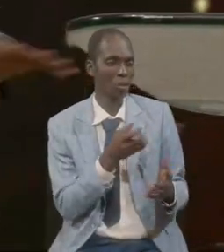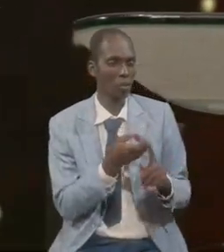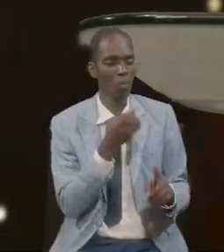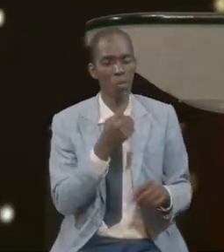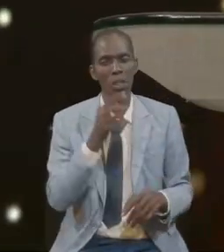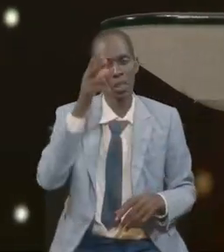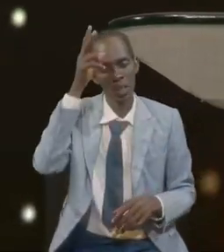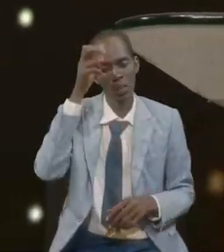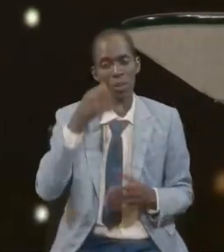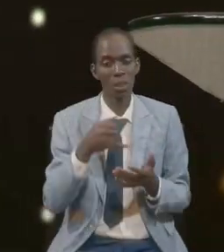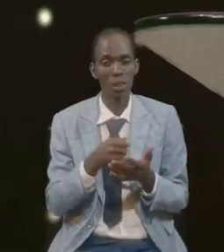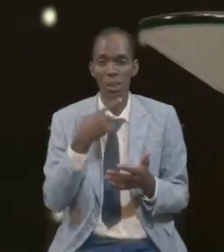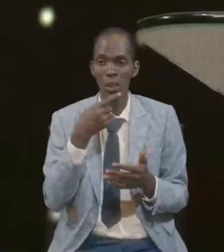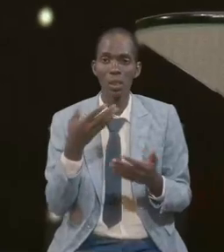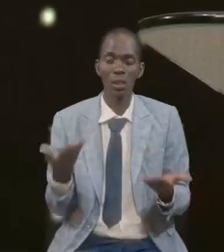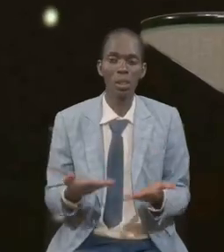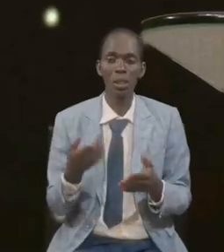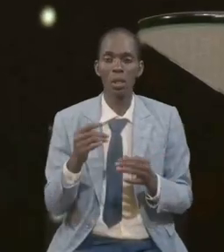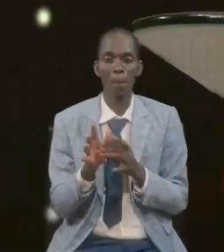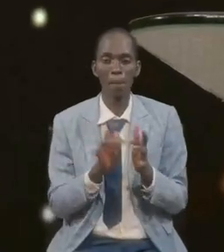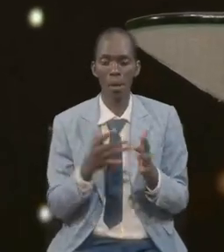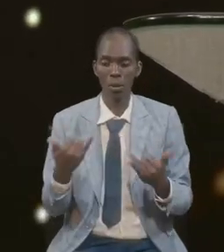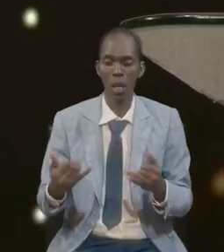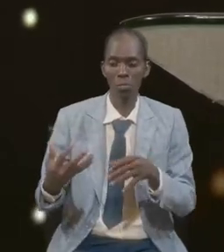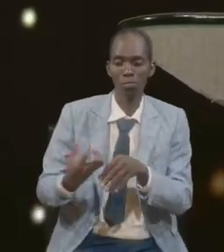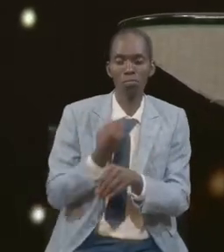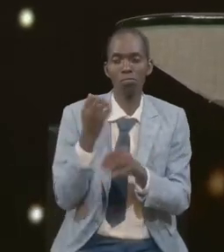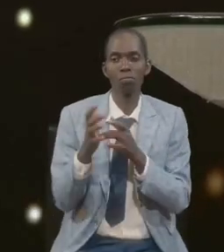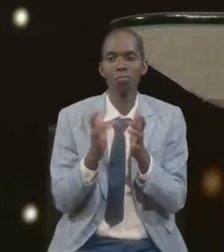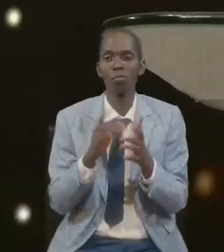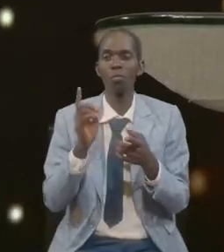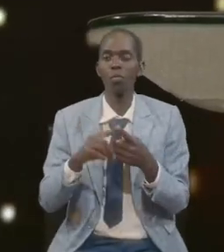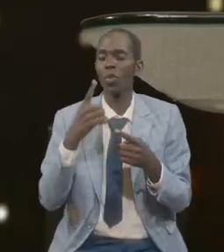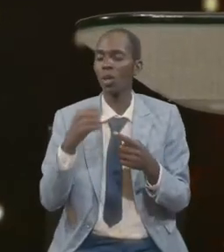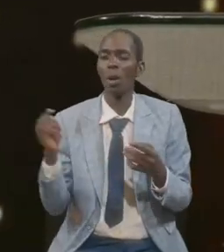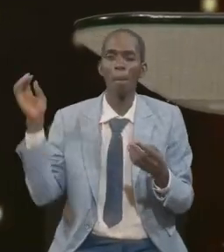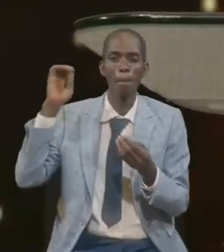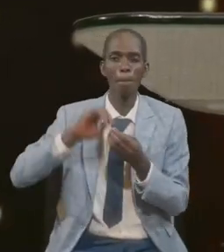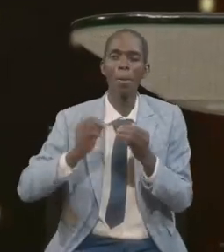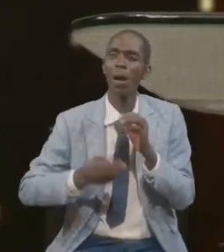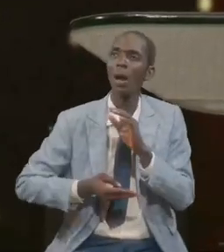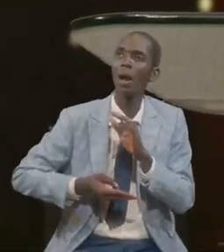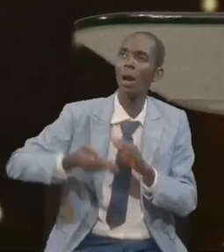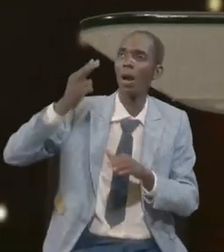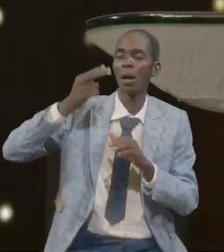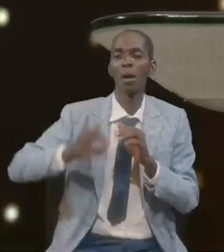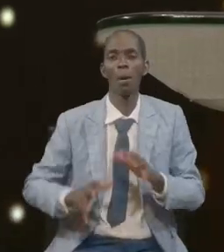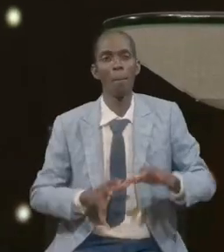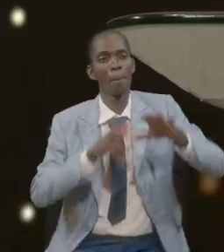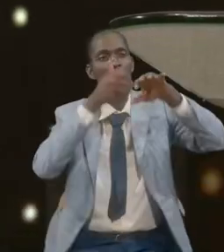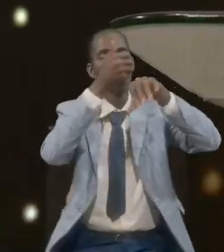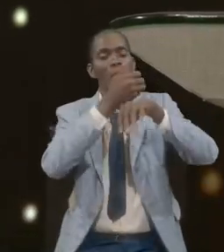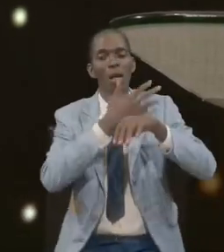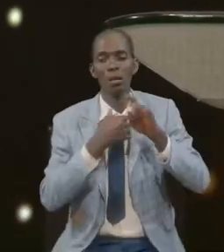Et c'est dit ici que le diable le transporta encore sur une montagne très